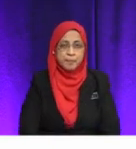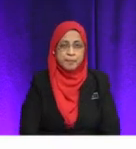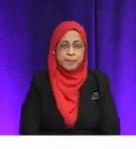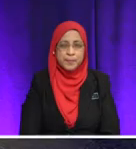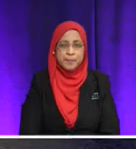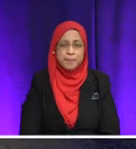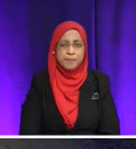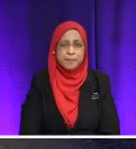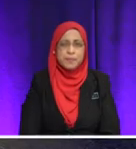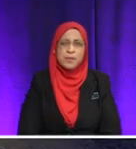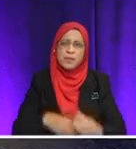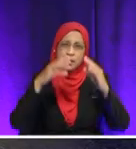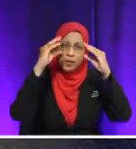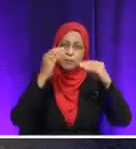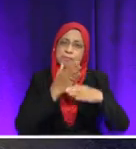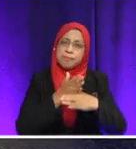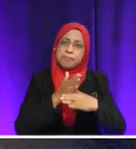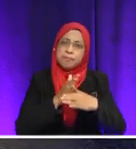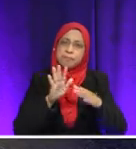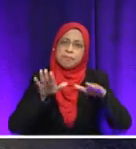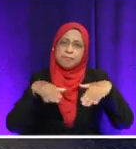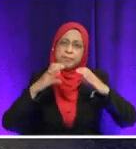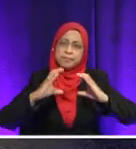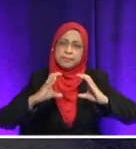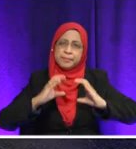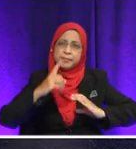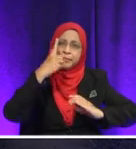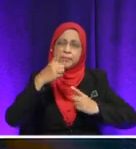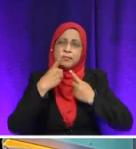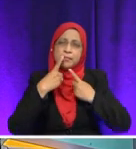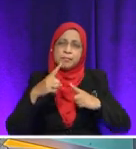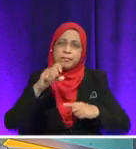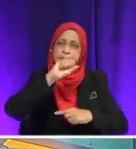macam mana Jawab begini oke